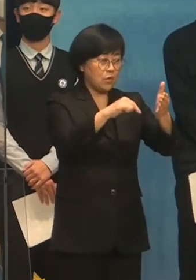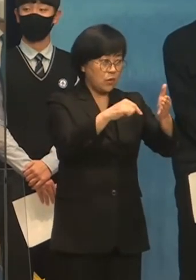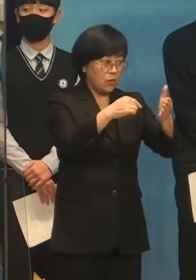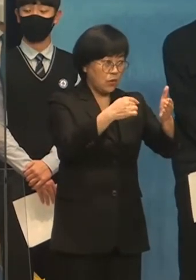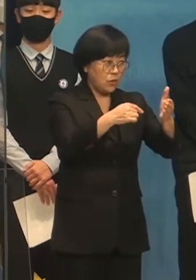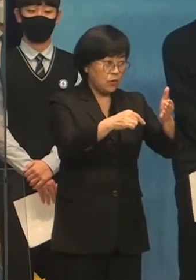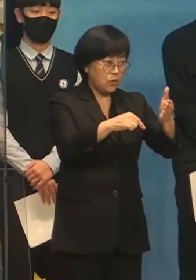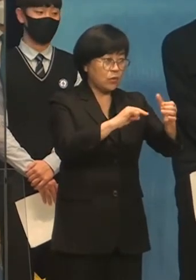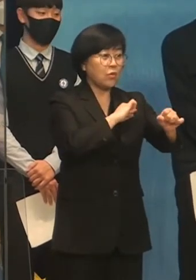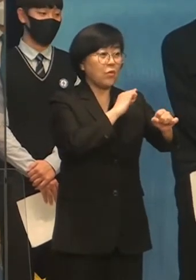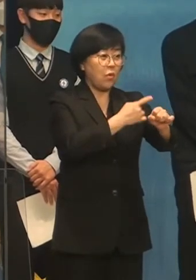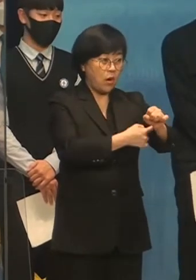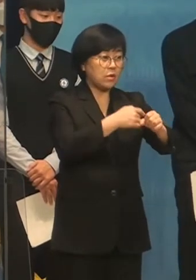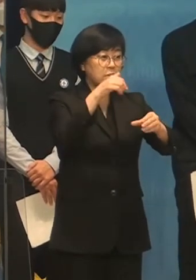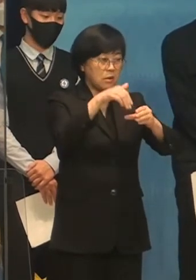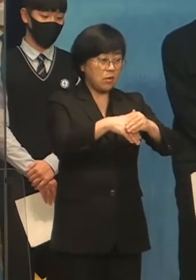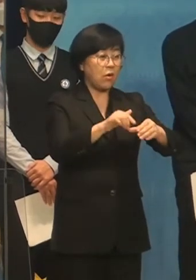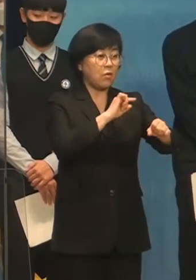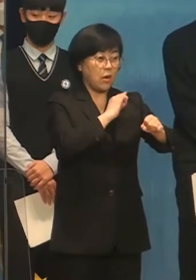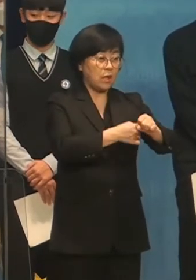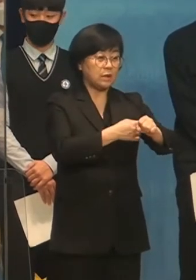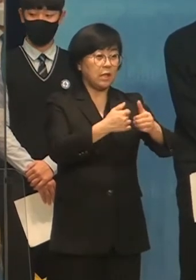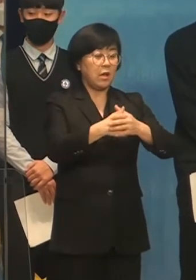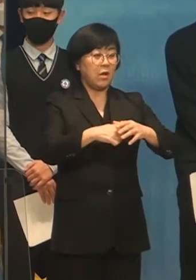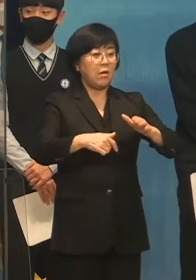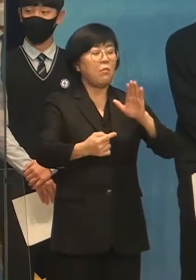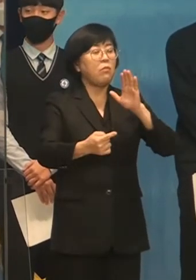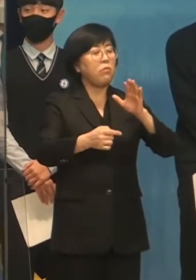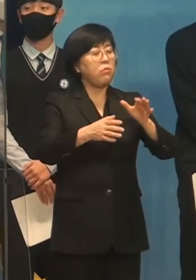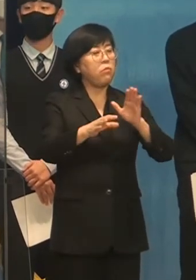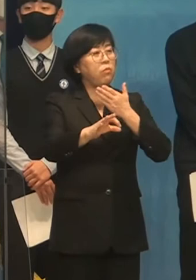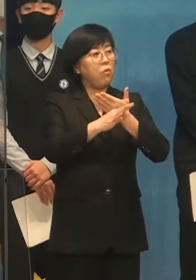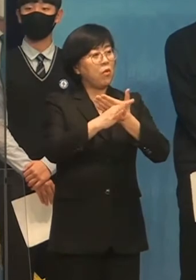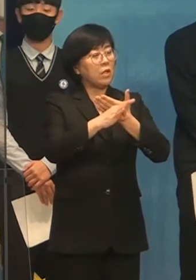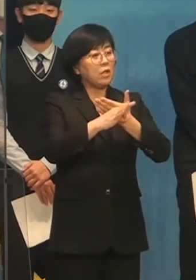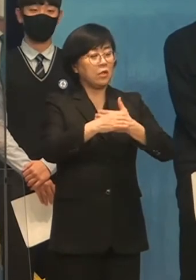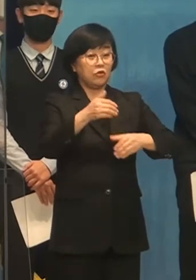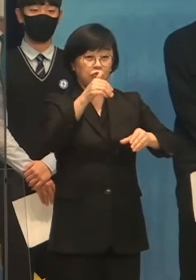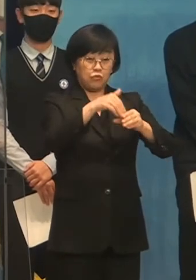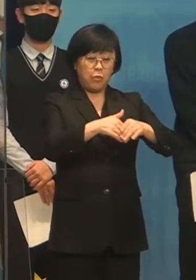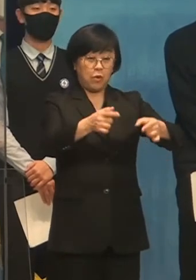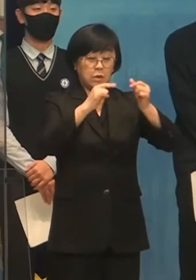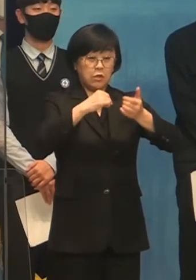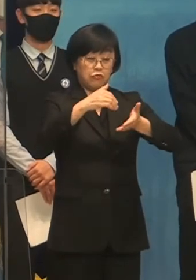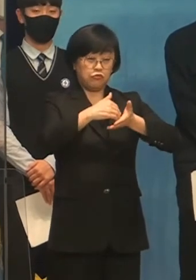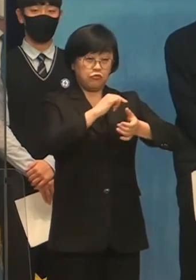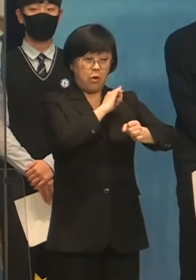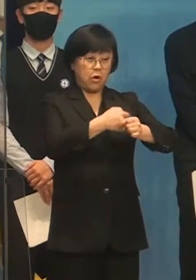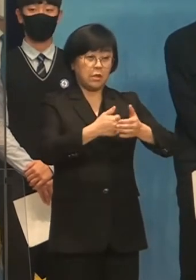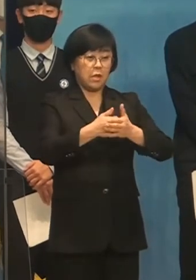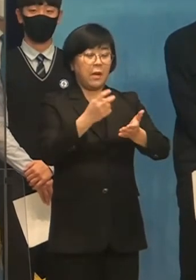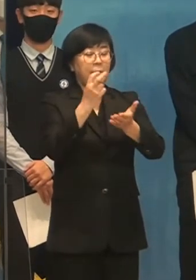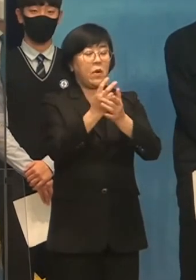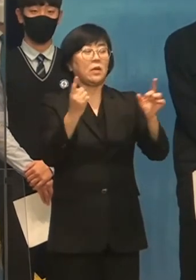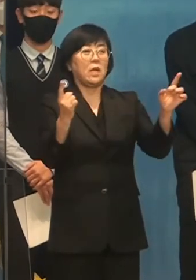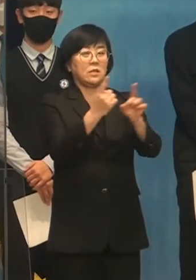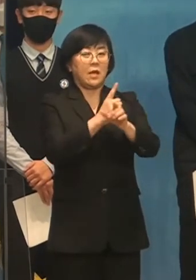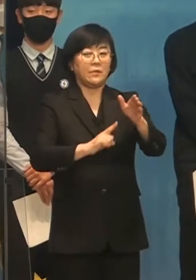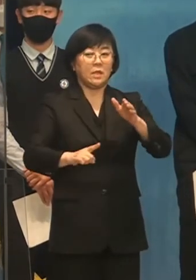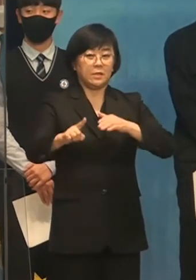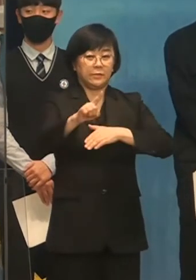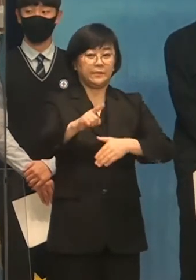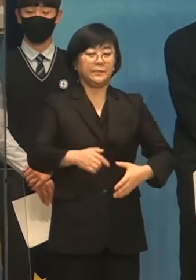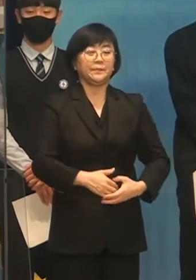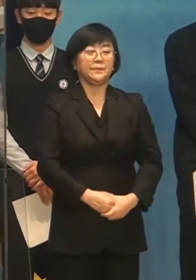교육감권, 특혜표 청관, 모의투표, 조기개표 청구권 등을 논의하고 개정으로 이어질 수 있도록 앞장설